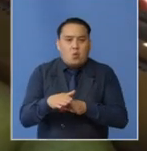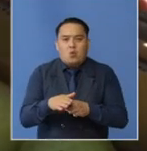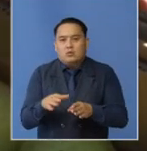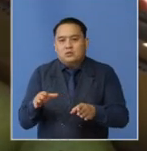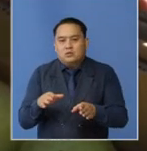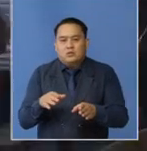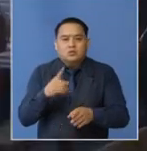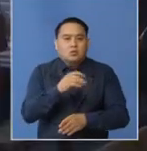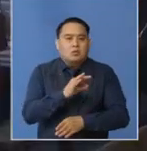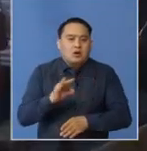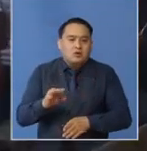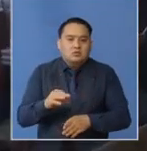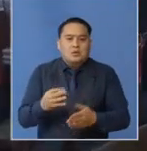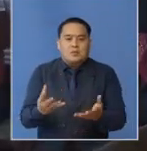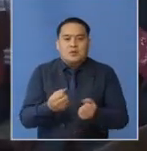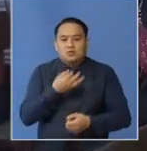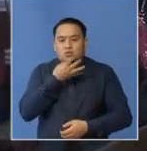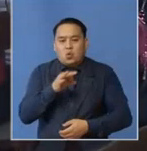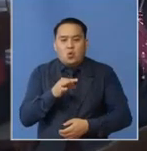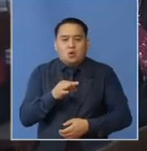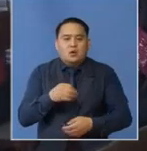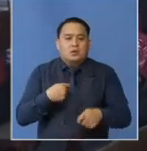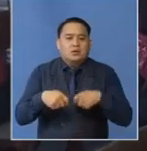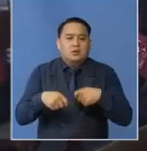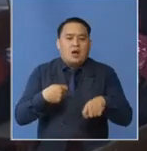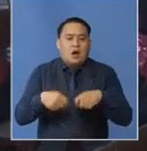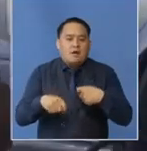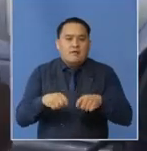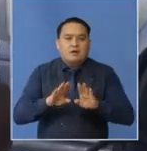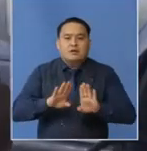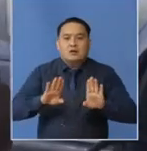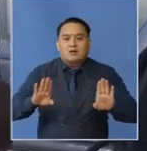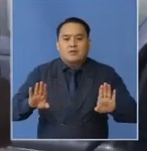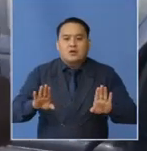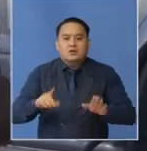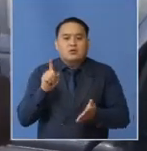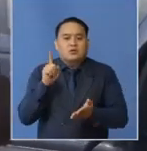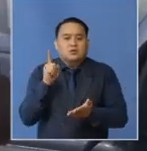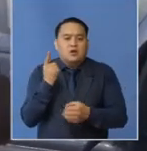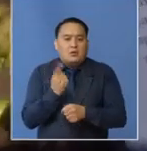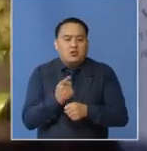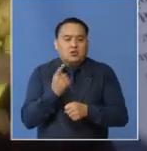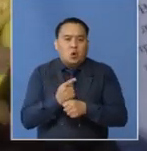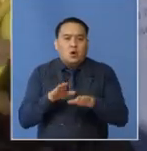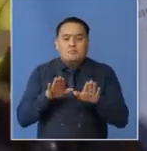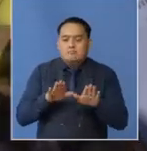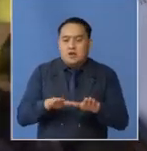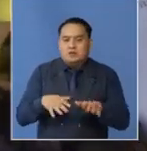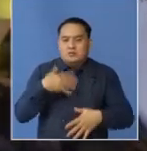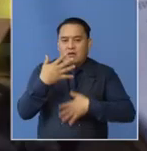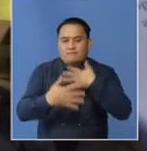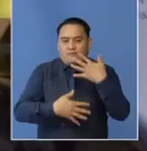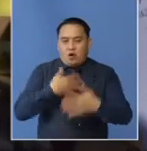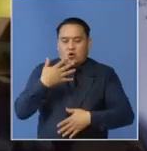необходимым. Бери, что хочешь. Да только товары нерадивые продавцы разложили в неустановленных местах. Как итог, хаос и